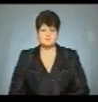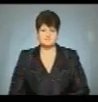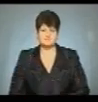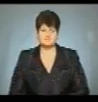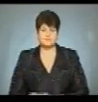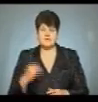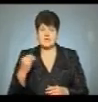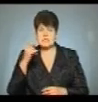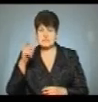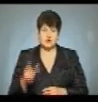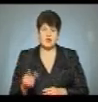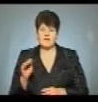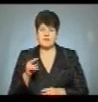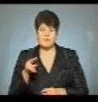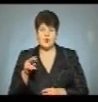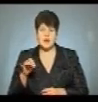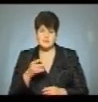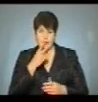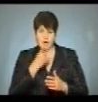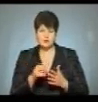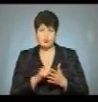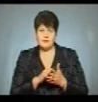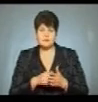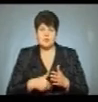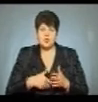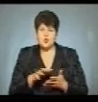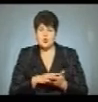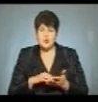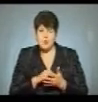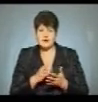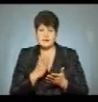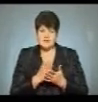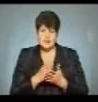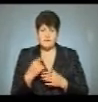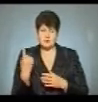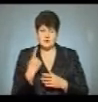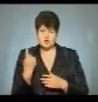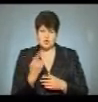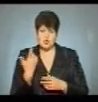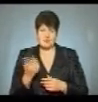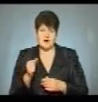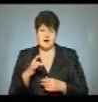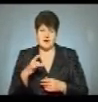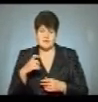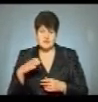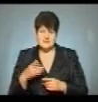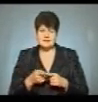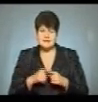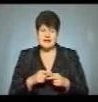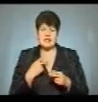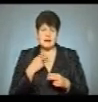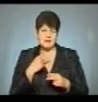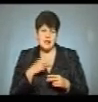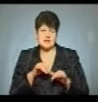Історик Федір Полянський показує документи про Голодомор, які зберігаються в обласному архіві. Все кримінальні справи заведені на тих,